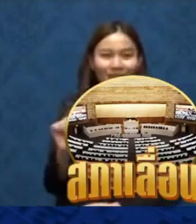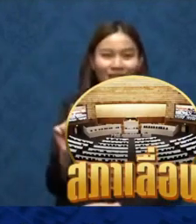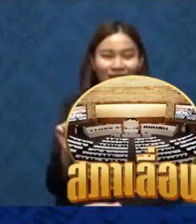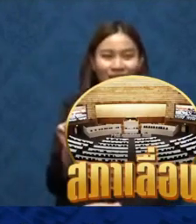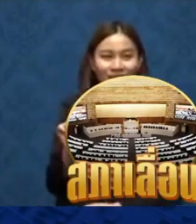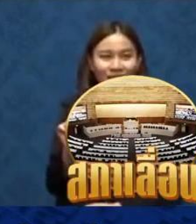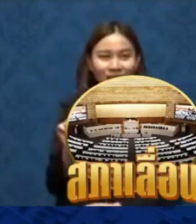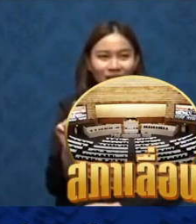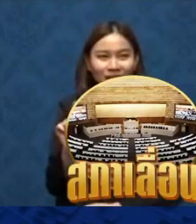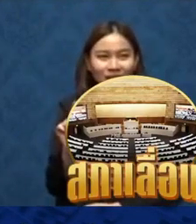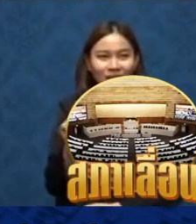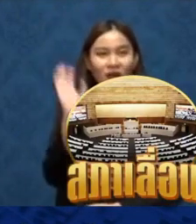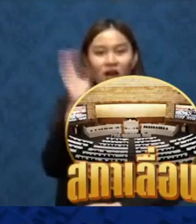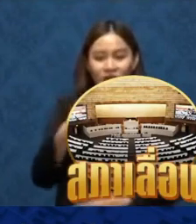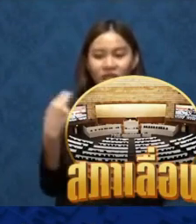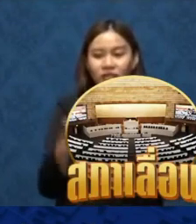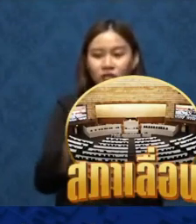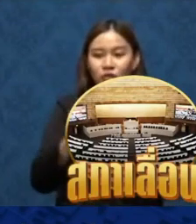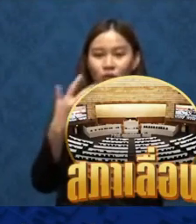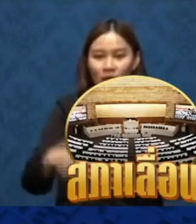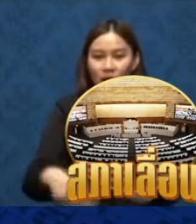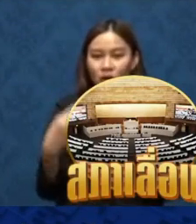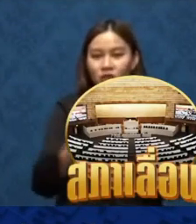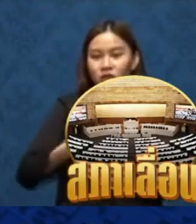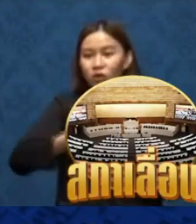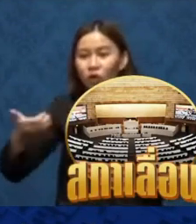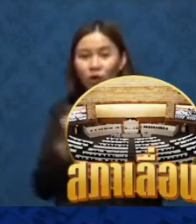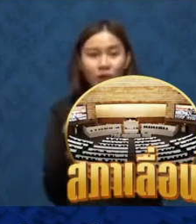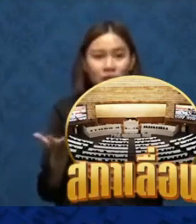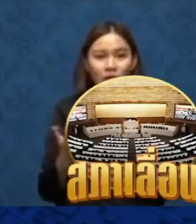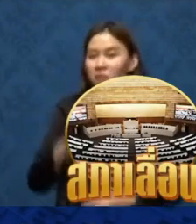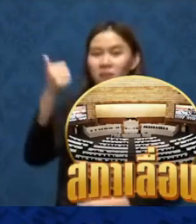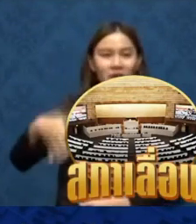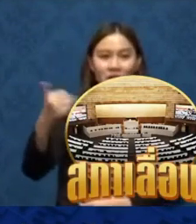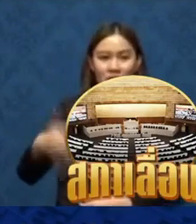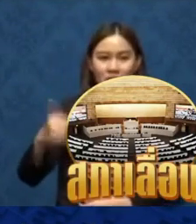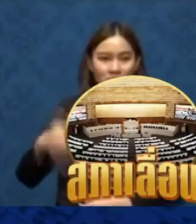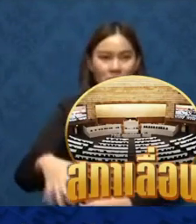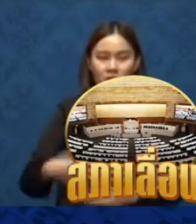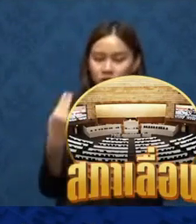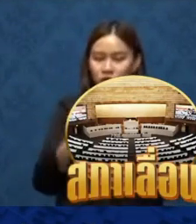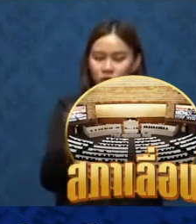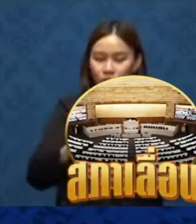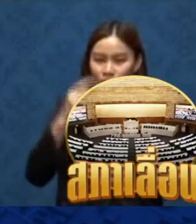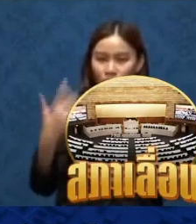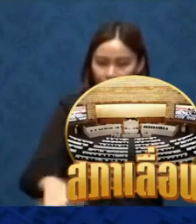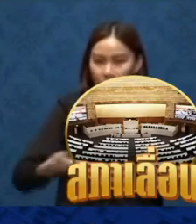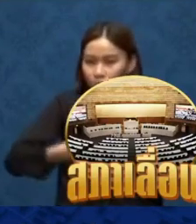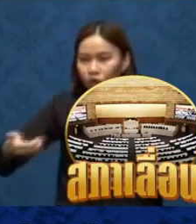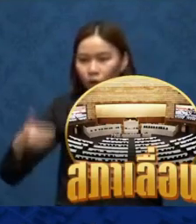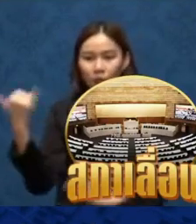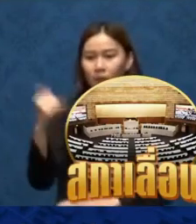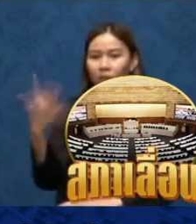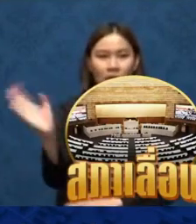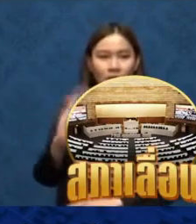ว.เมื่อสักครู่นี้ก่อนจะเข้าห้องประชุมเห็นส.ว.หลายคนเนี่ยนะยืนอยู่บริเวณหน้าห้องไม่แน่ใจว่าไม่มีปากกาเซ็น